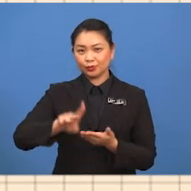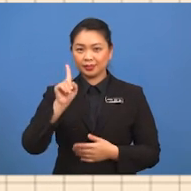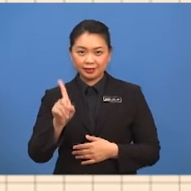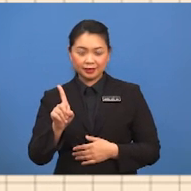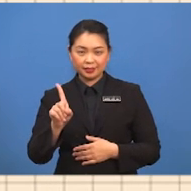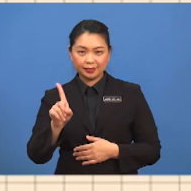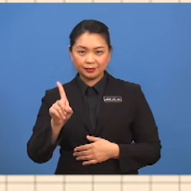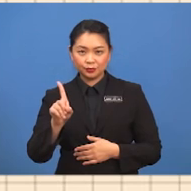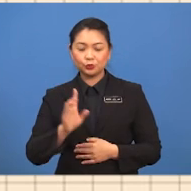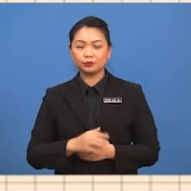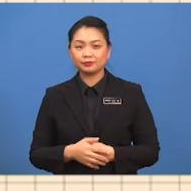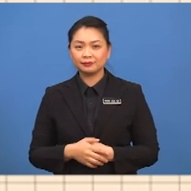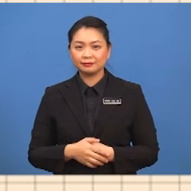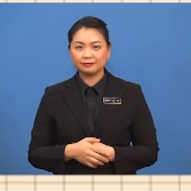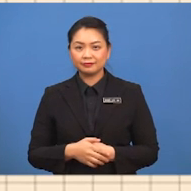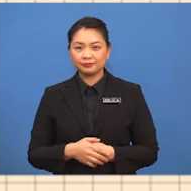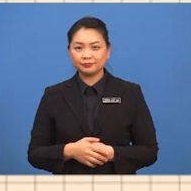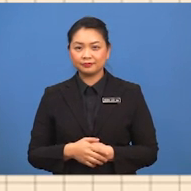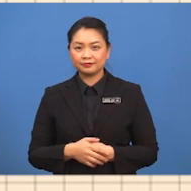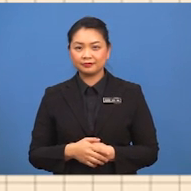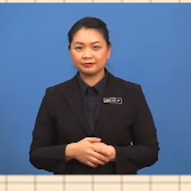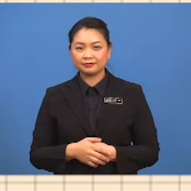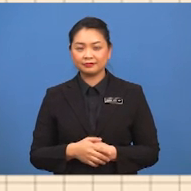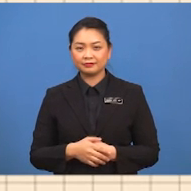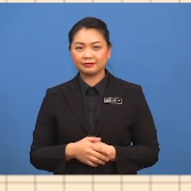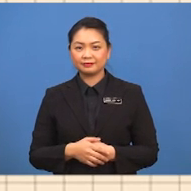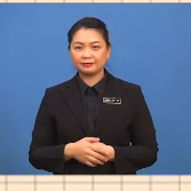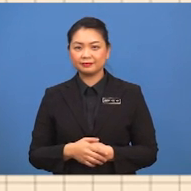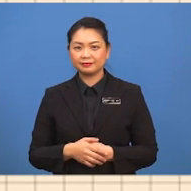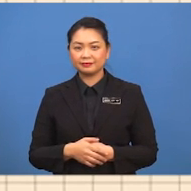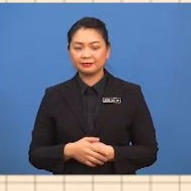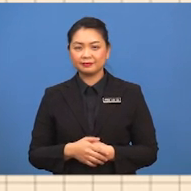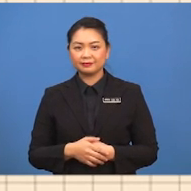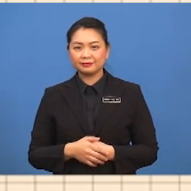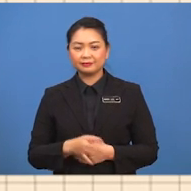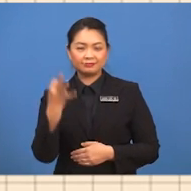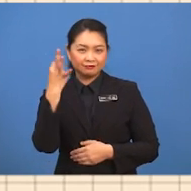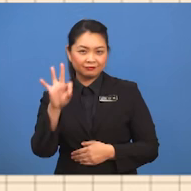RM20 tolak RM1, iaitu